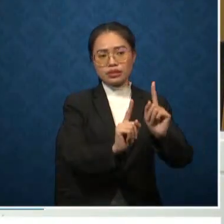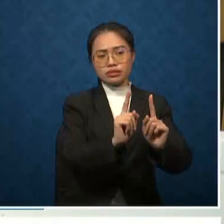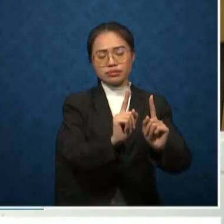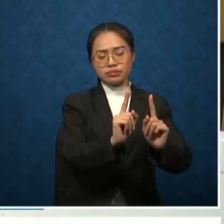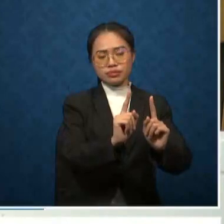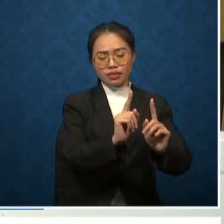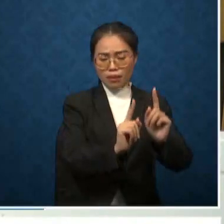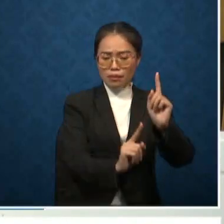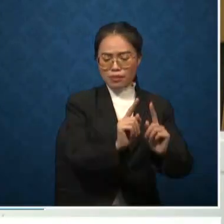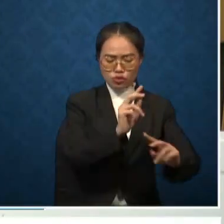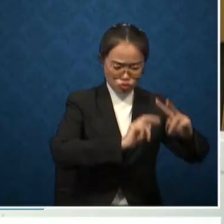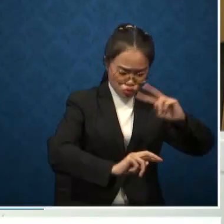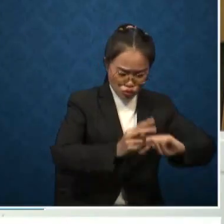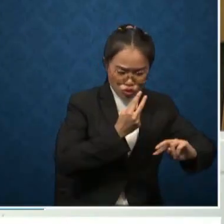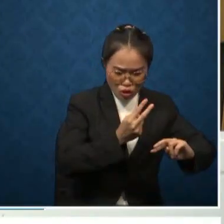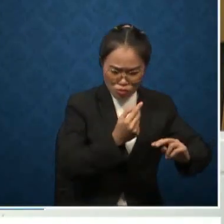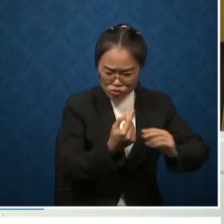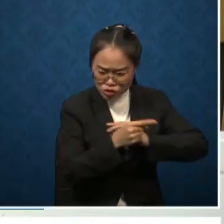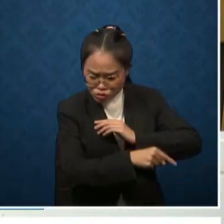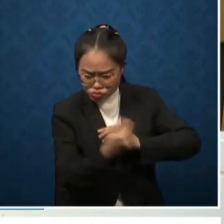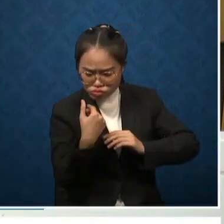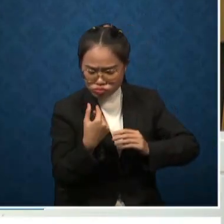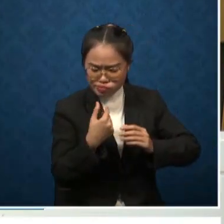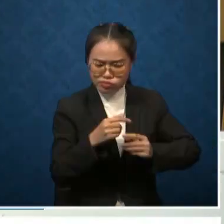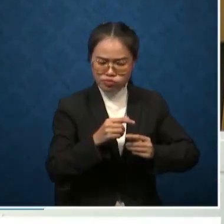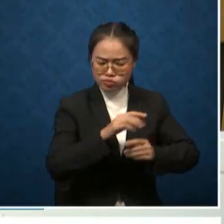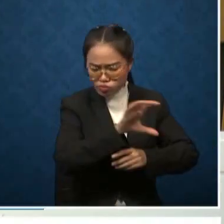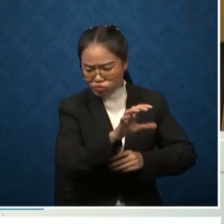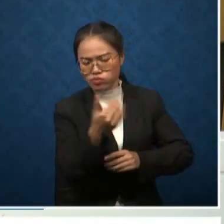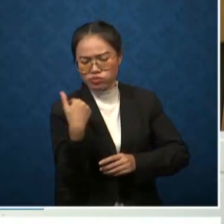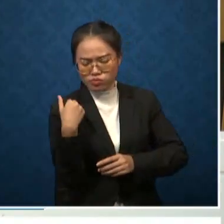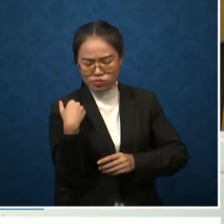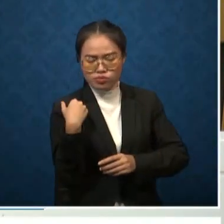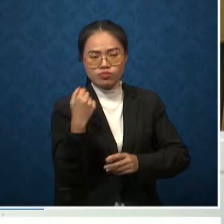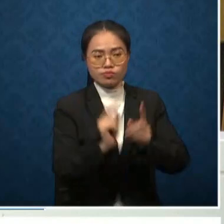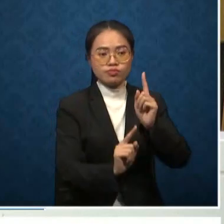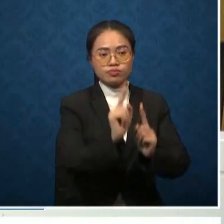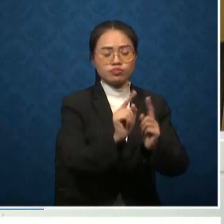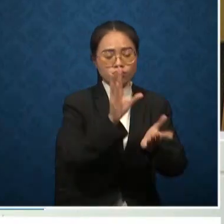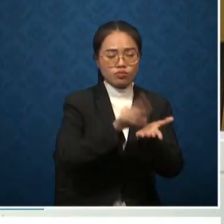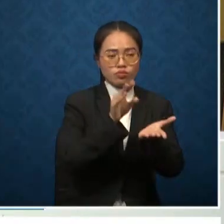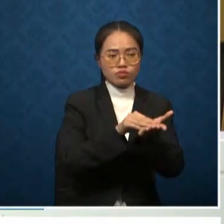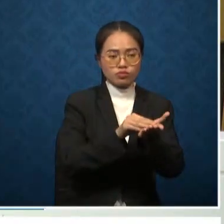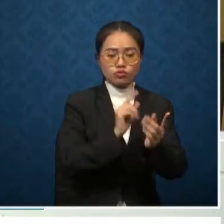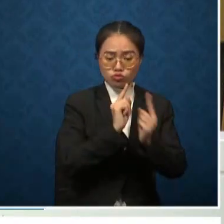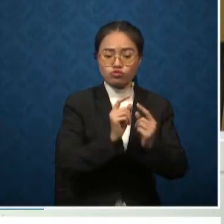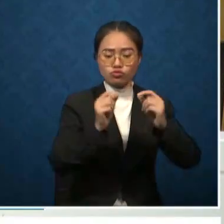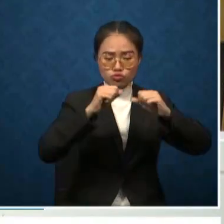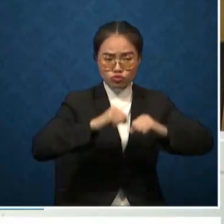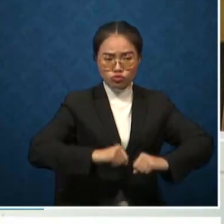การประเมินในเรื่องของความโปร่งใสทางด้านการแลกเปลี่ยนข้อมูลซึ่งเป็นหนึ่งในนั้นนะครับซึ่งในความตกลงก็ระบุไว้ว่